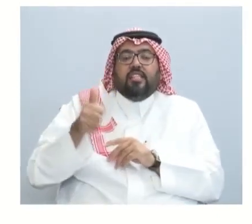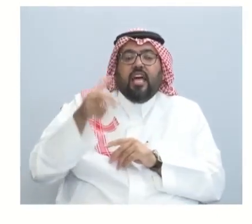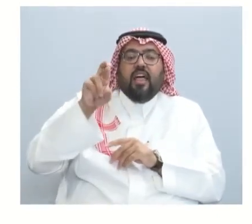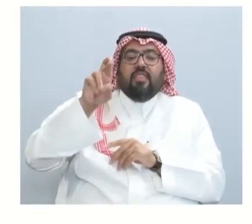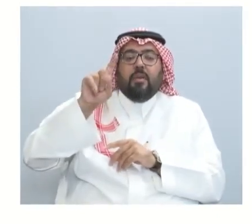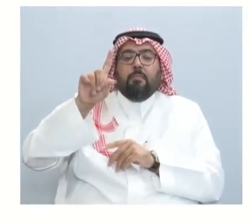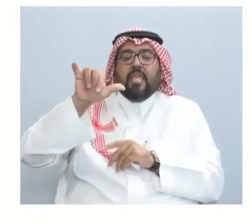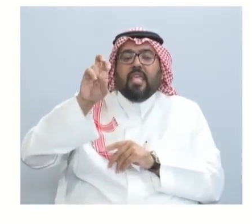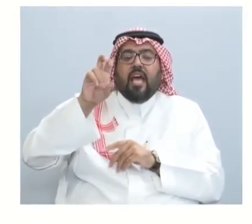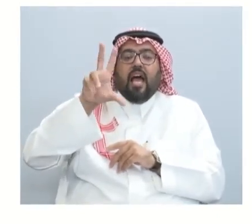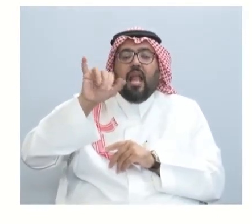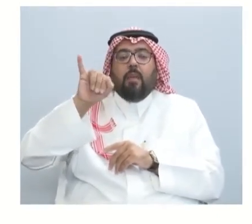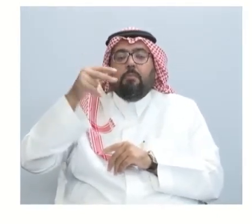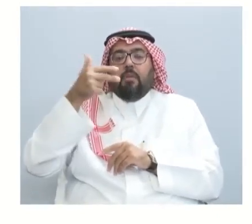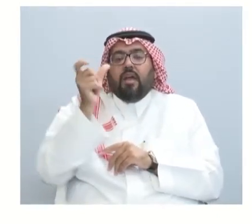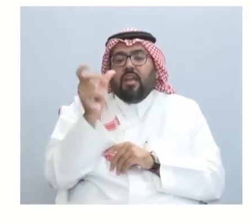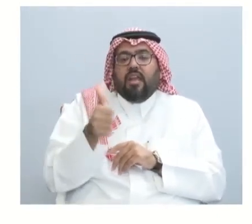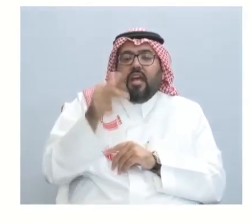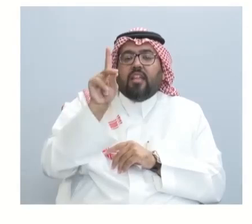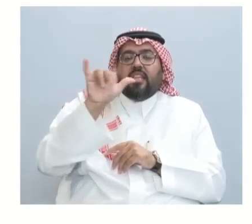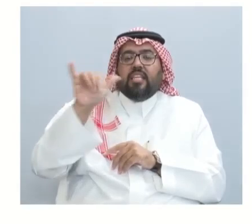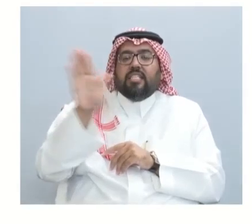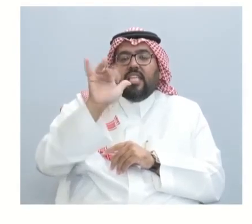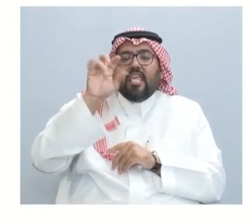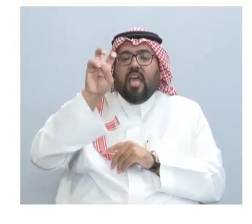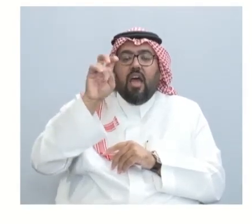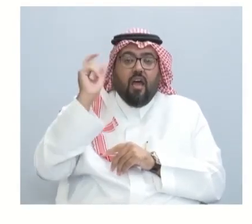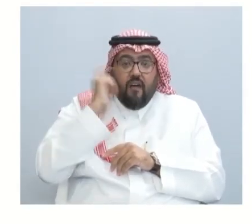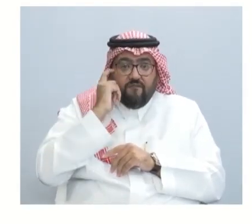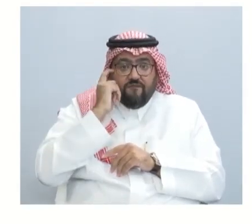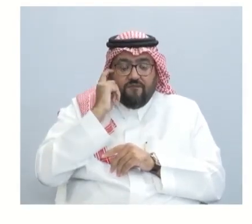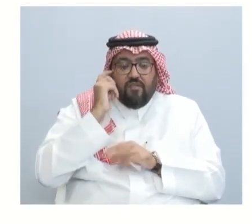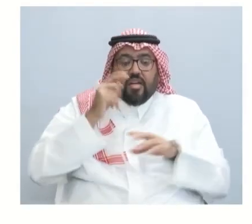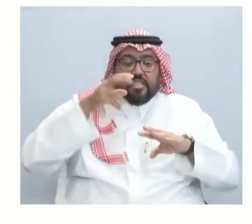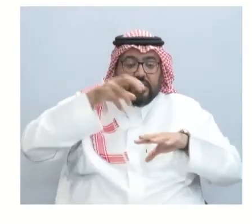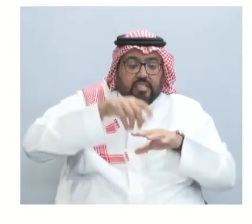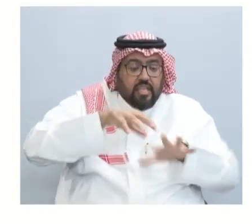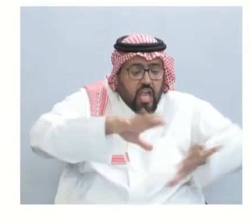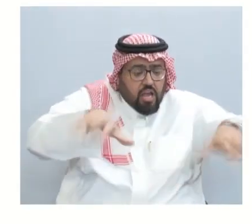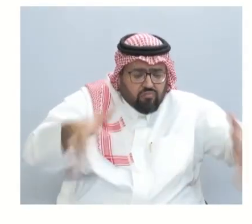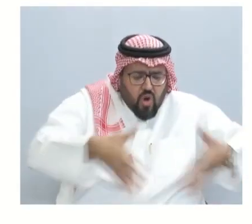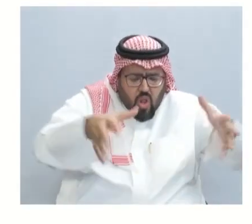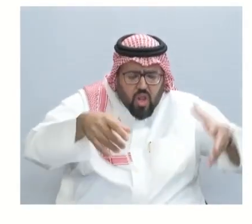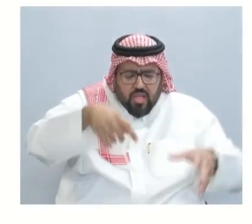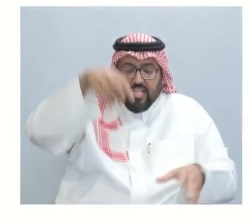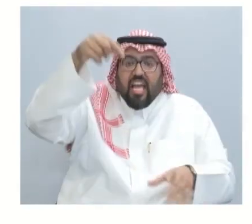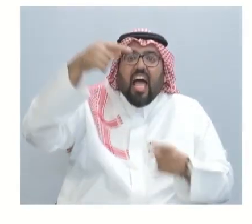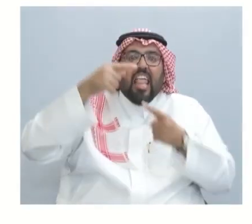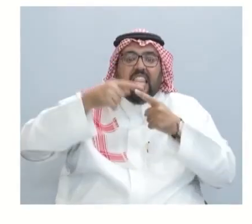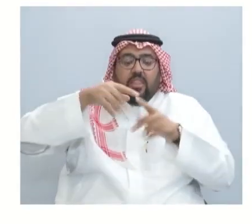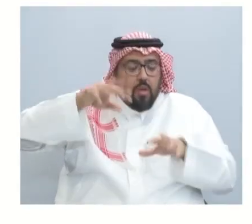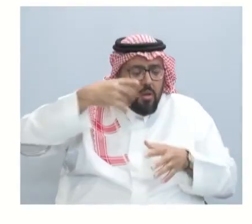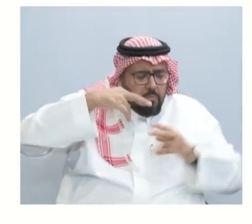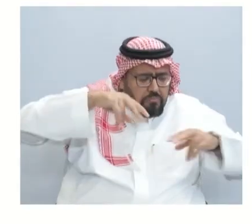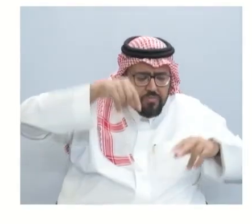المغناطيسيه وذلك باستخدام المغناطيس تلاحظ من خلال هذه الصوره عزيزي الطالب وعزيزي الطالبه كيف